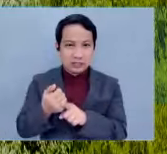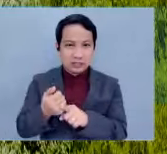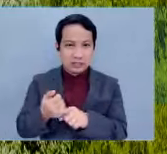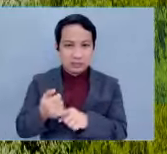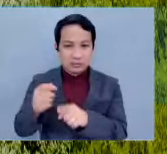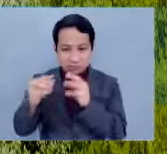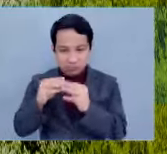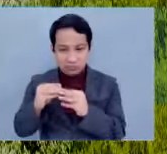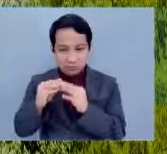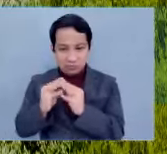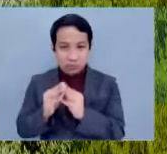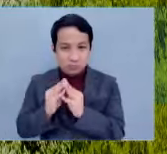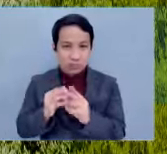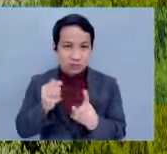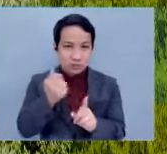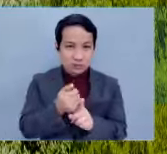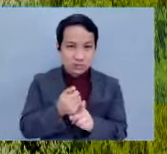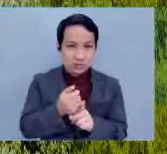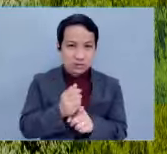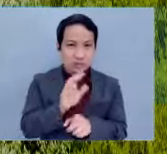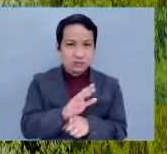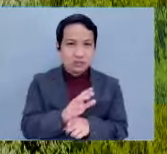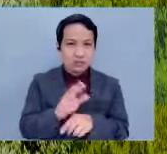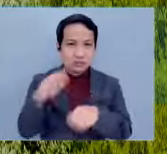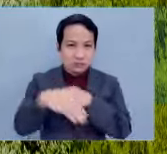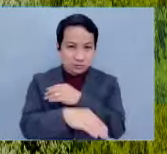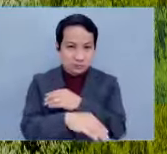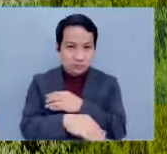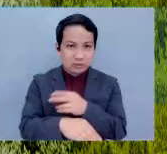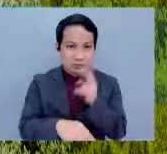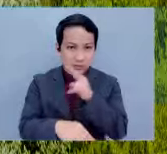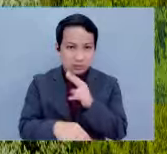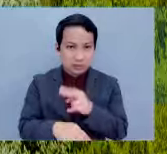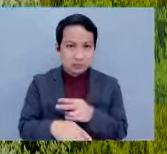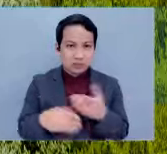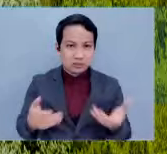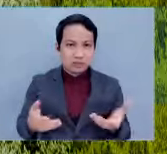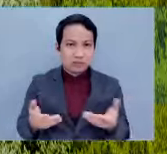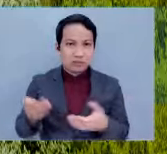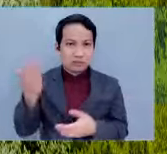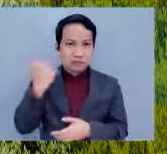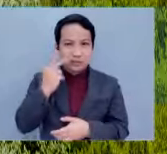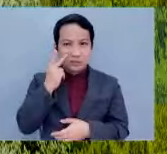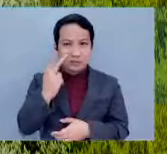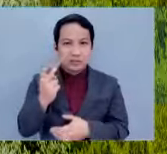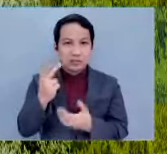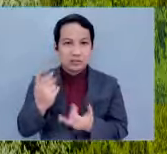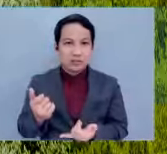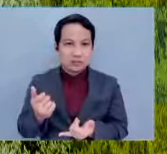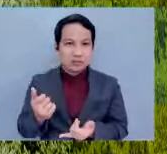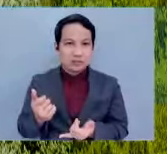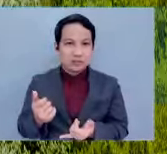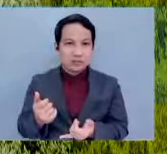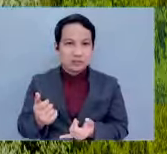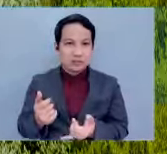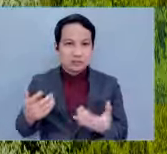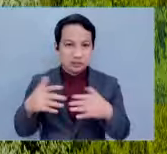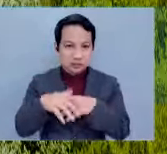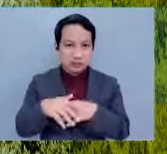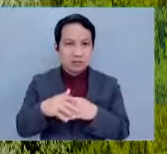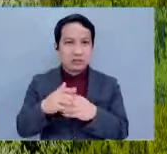noon yung mga coastal towns ng Visayas. So yan po ang nakikita natin ngayon. Amalgamation, naging masaya